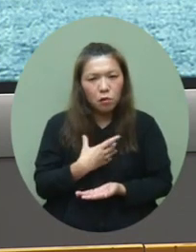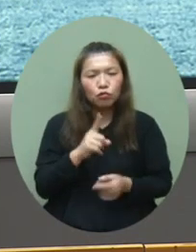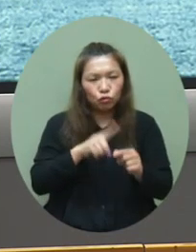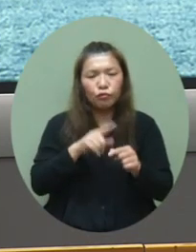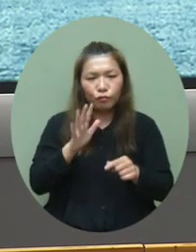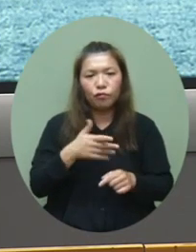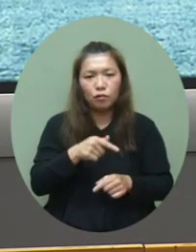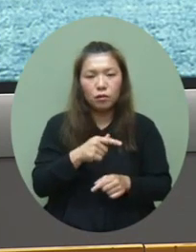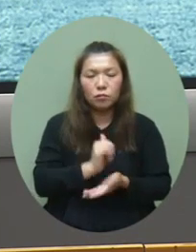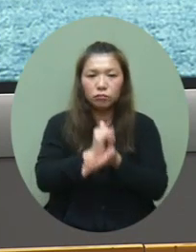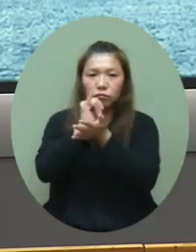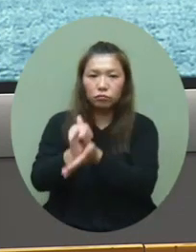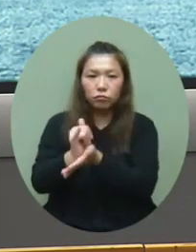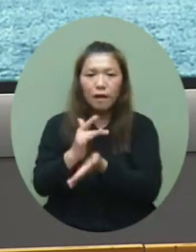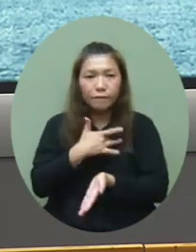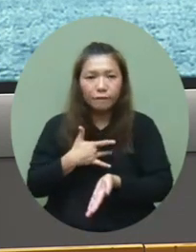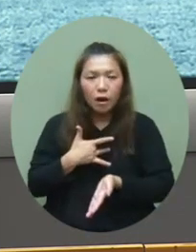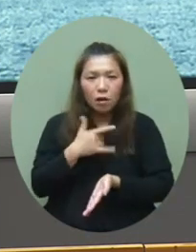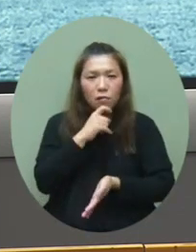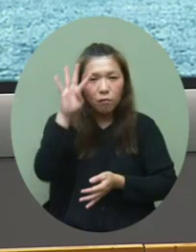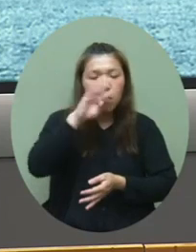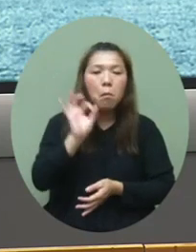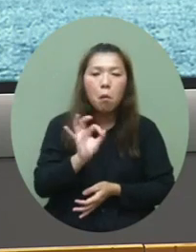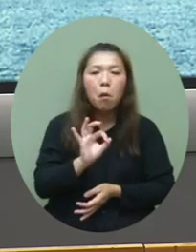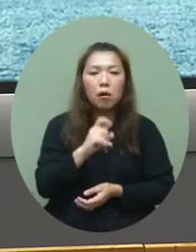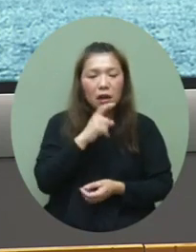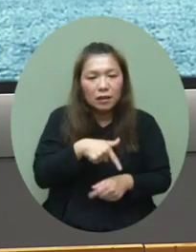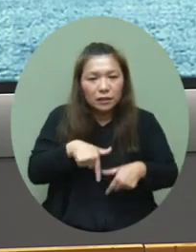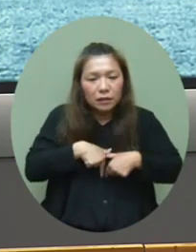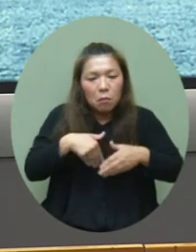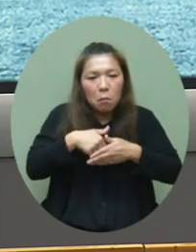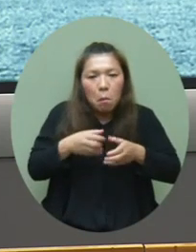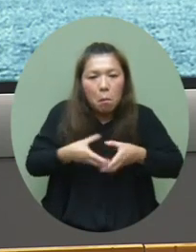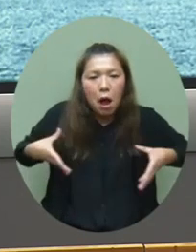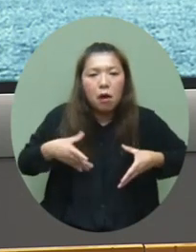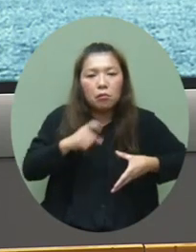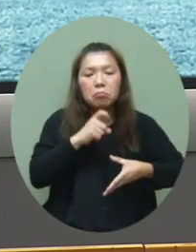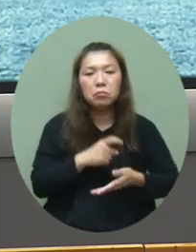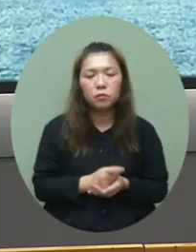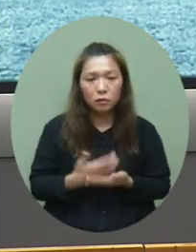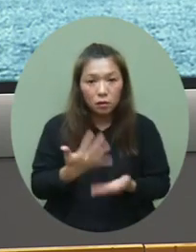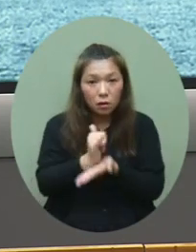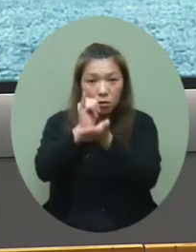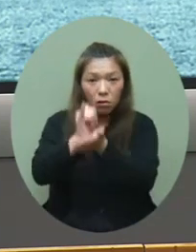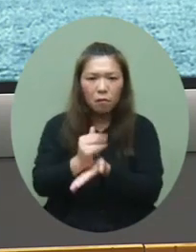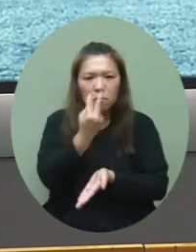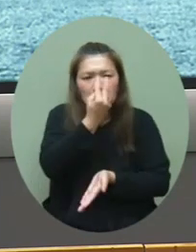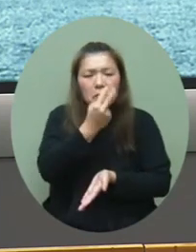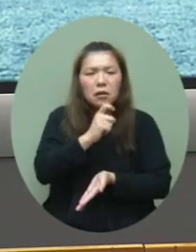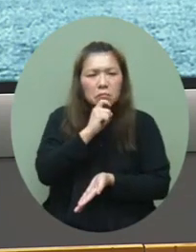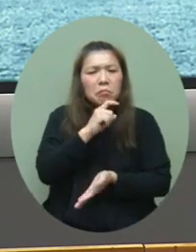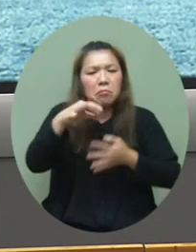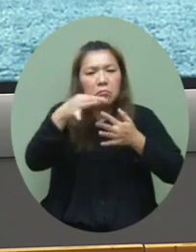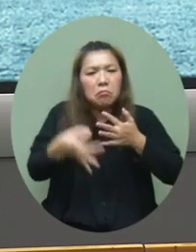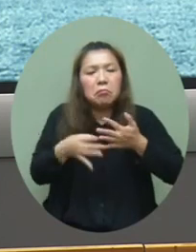風。咁佢入院，肺冇花嘅，有心臟發大嘅情況。佢入院之後咧，都係個呼吸係越嚟越